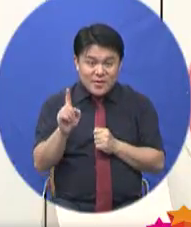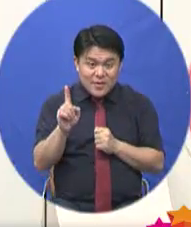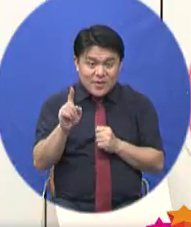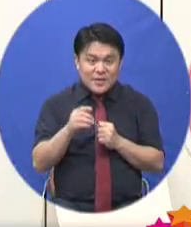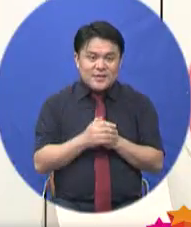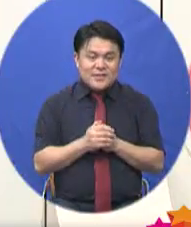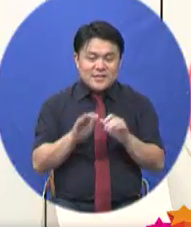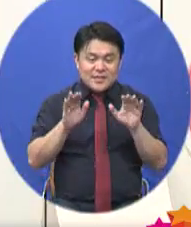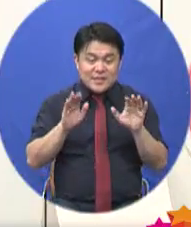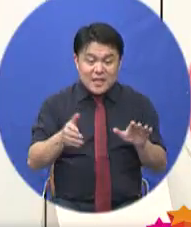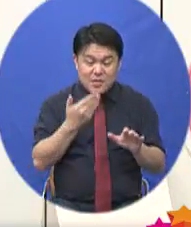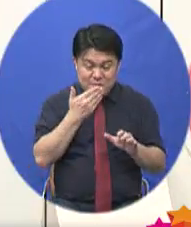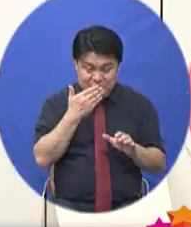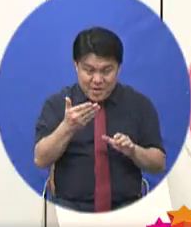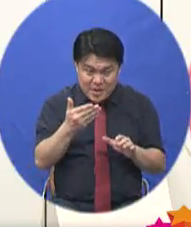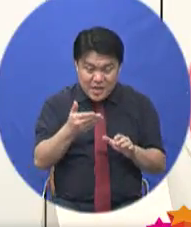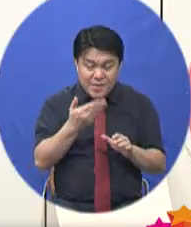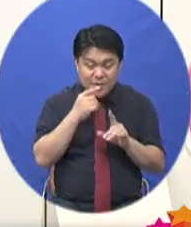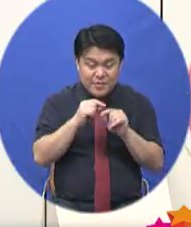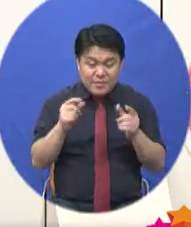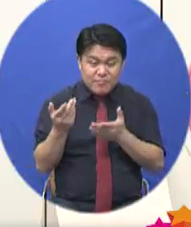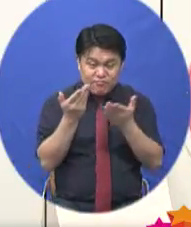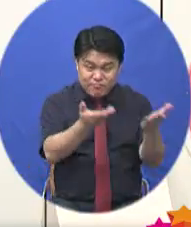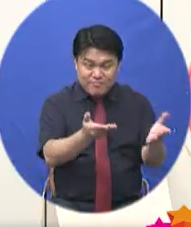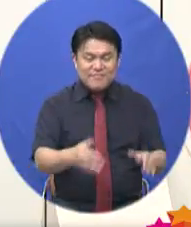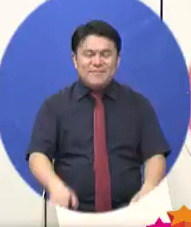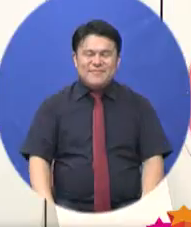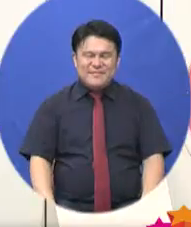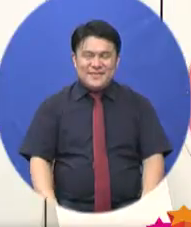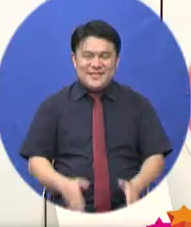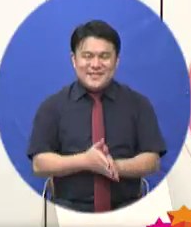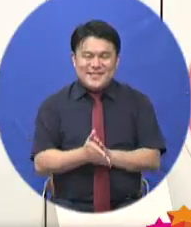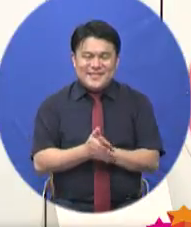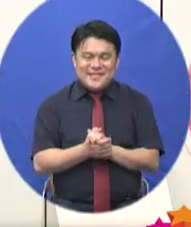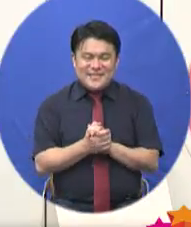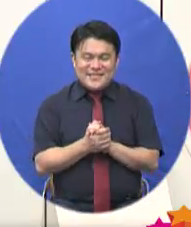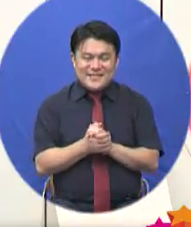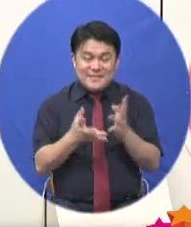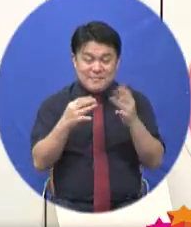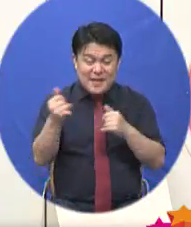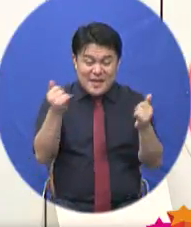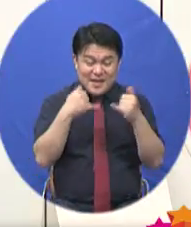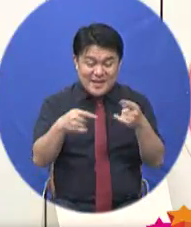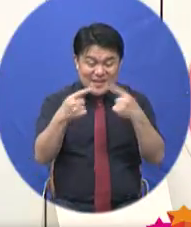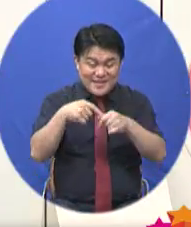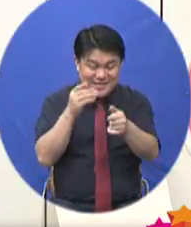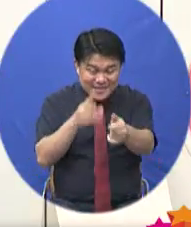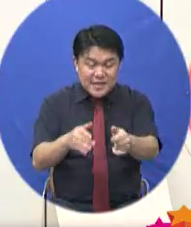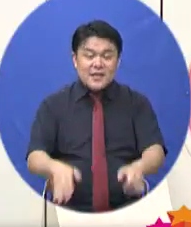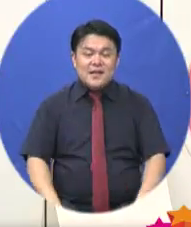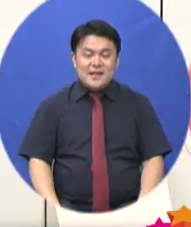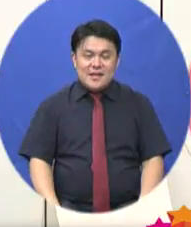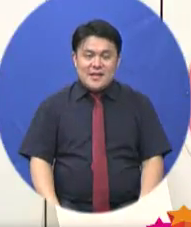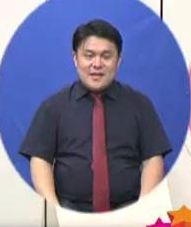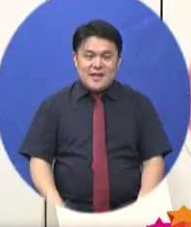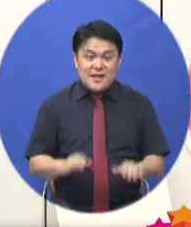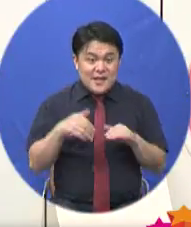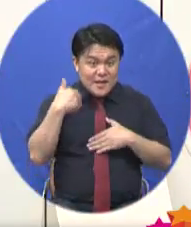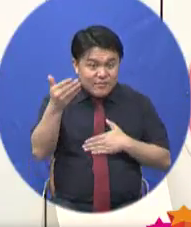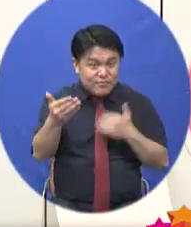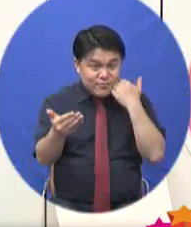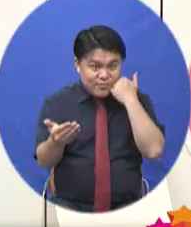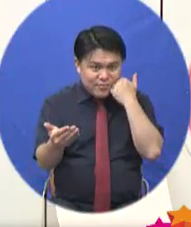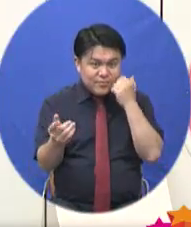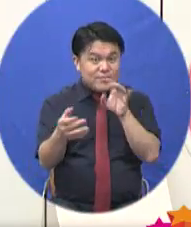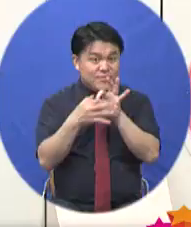분께는 즉석 식품을 드리도록 하겠습니다. 자, 많은 참여 부탁드리고요. 다음